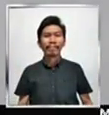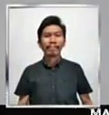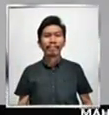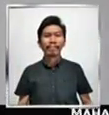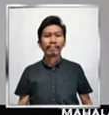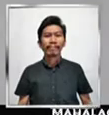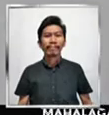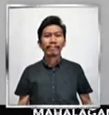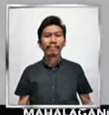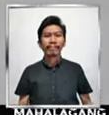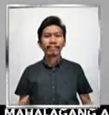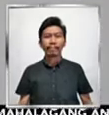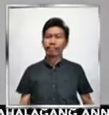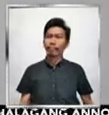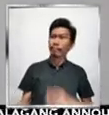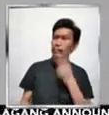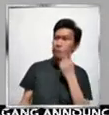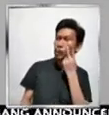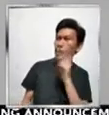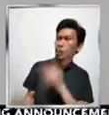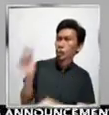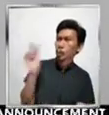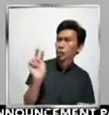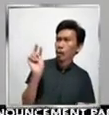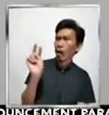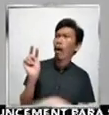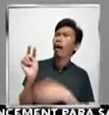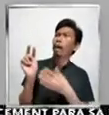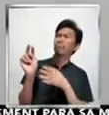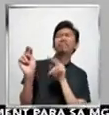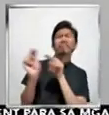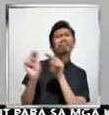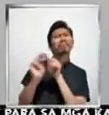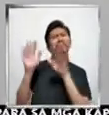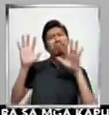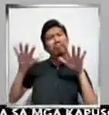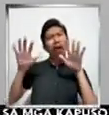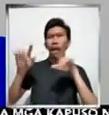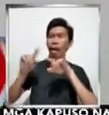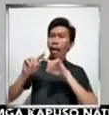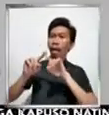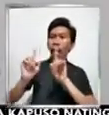Sa unang tingin, aakalaing normal na ulan lang ito. Parang hole, no?